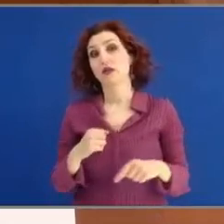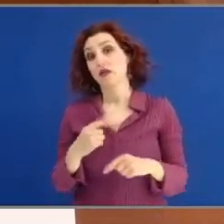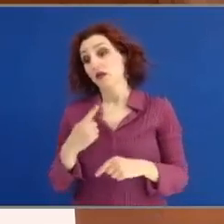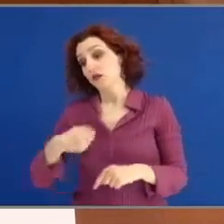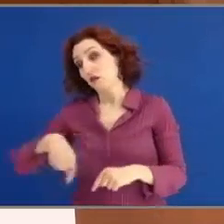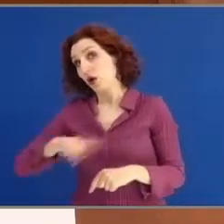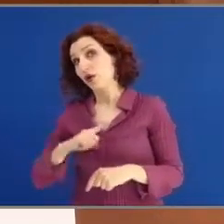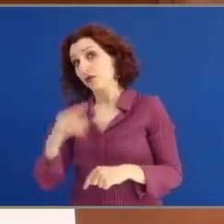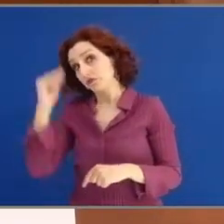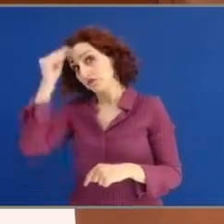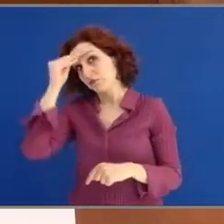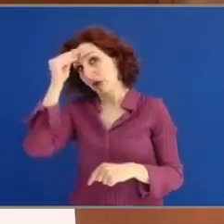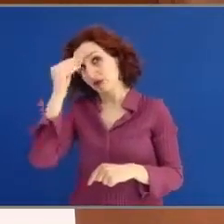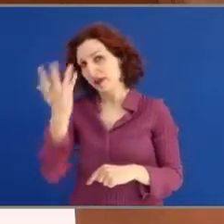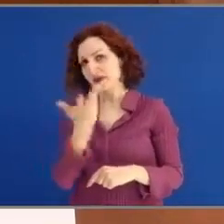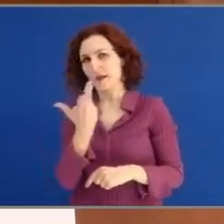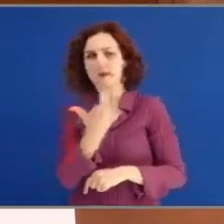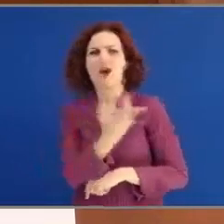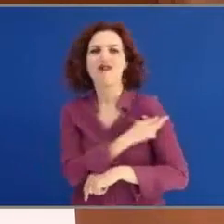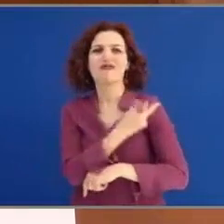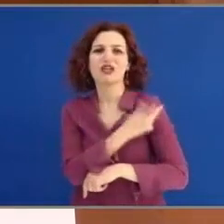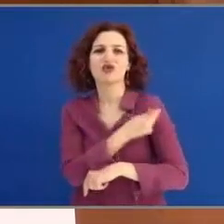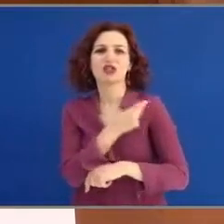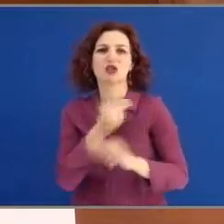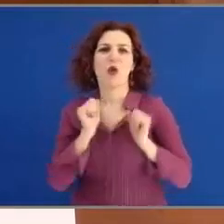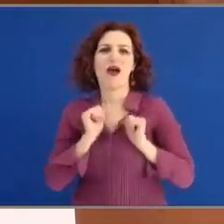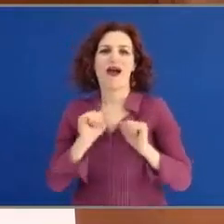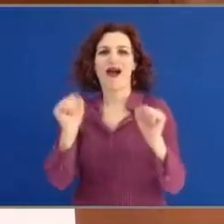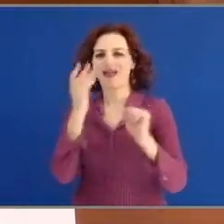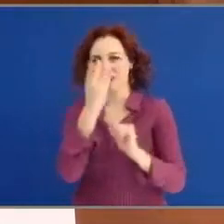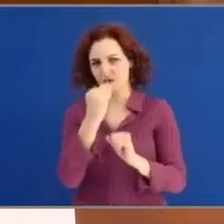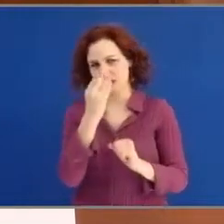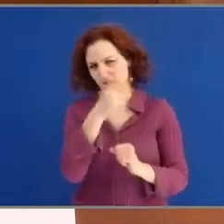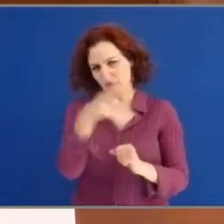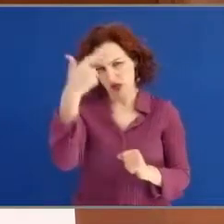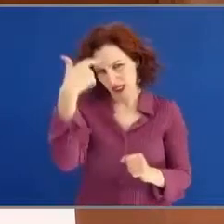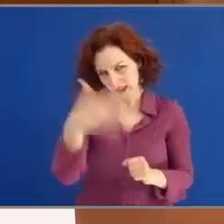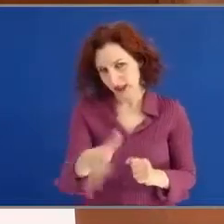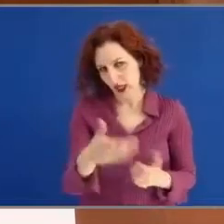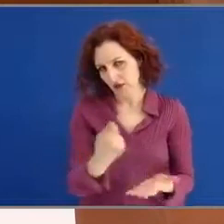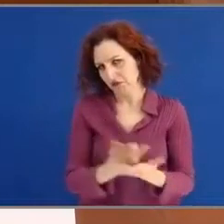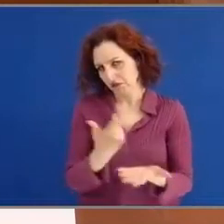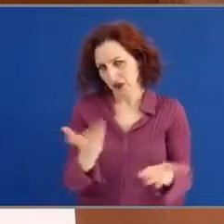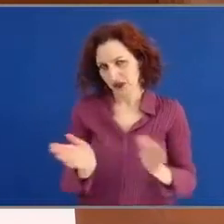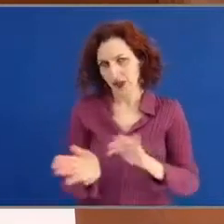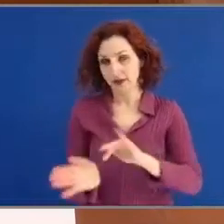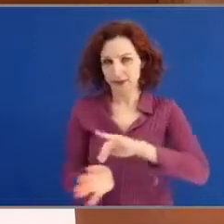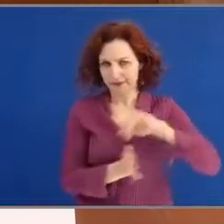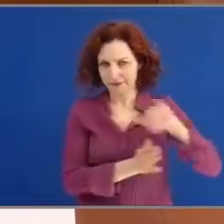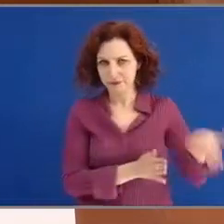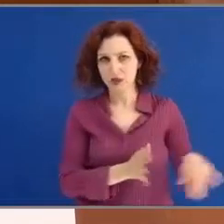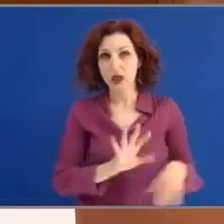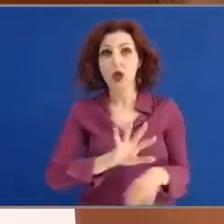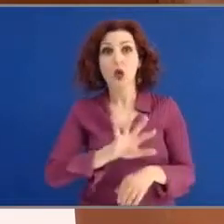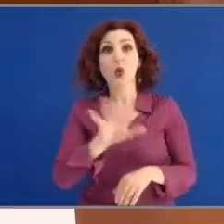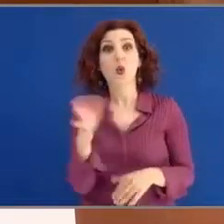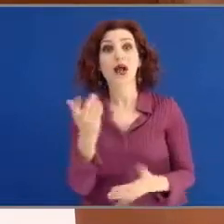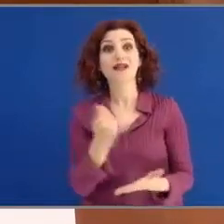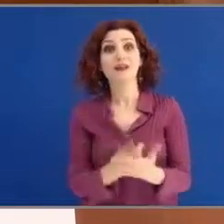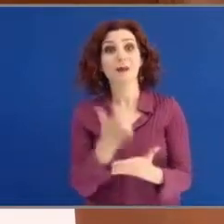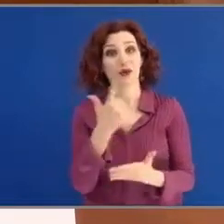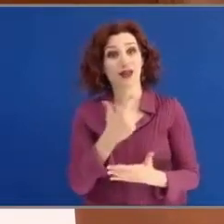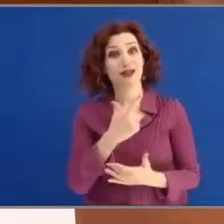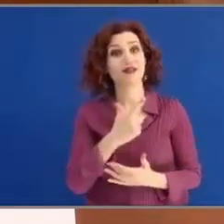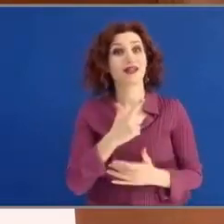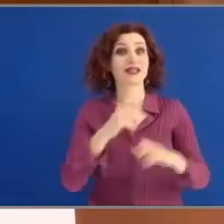molto opportuno, come il vaccino antinfluenzale, ma già lo sapete. L'altro grande capitolo, oltre alla sanità, agli anziani,